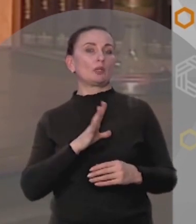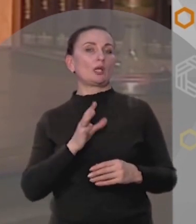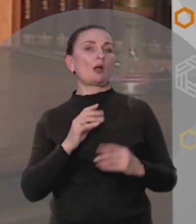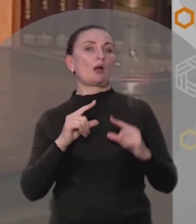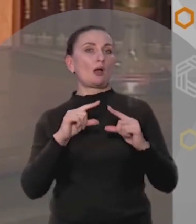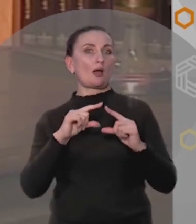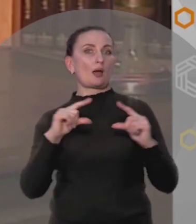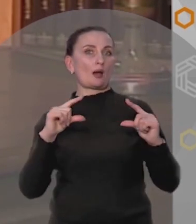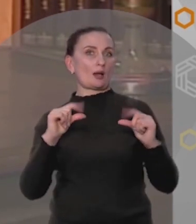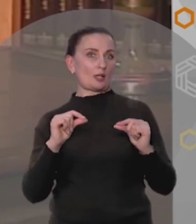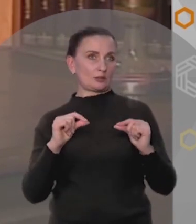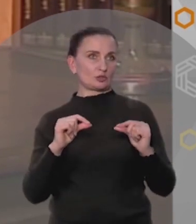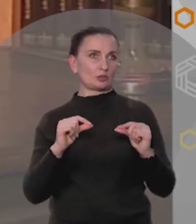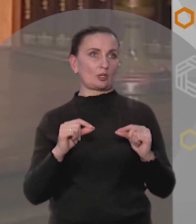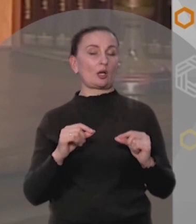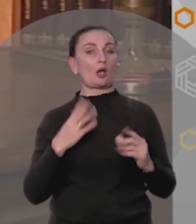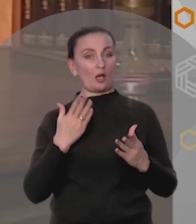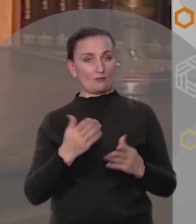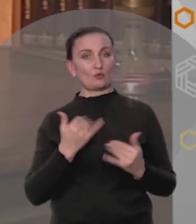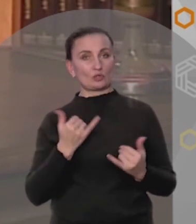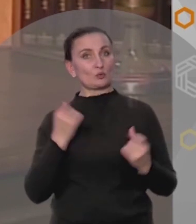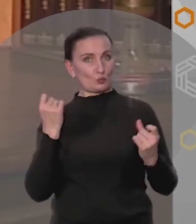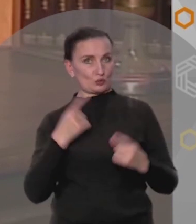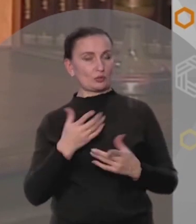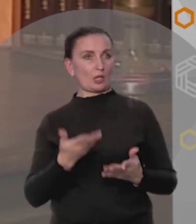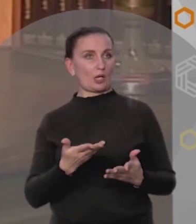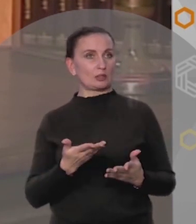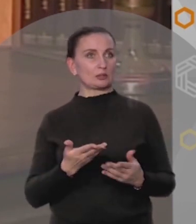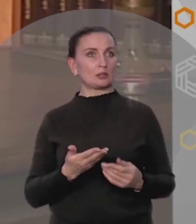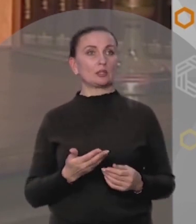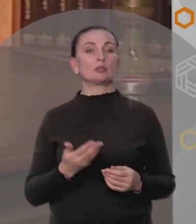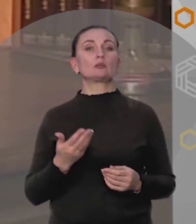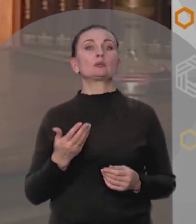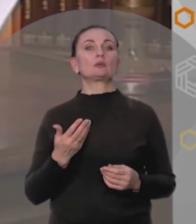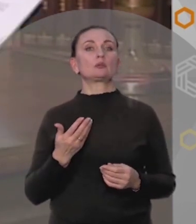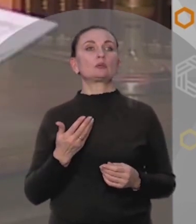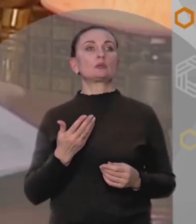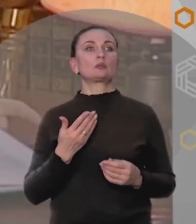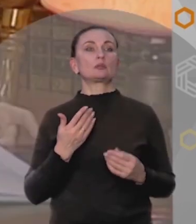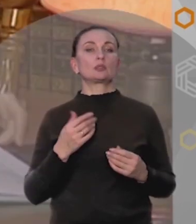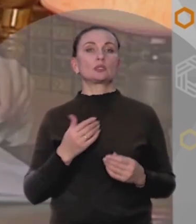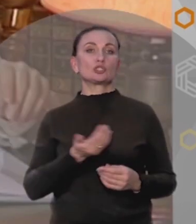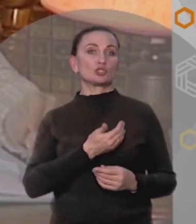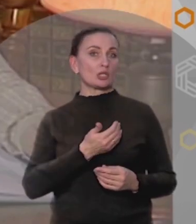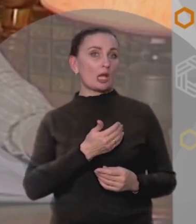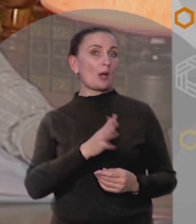сказки была клеточка? Что за клеточка? А вот сейчас вы и узнаете.